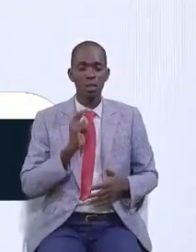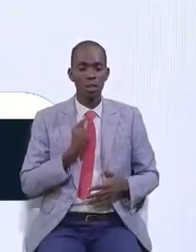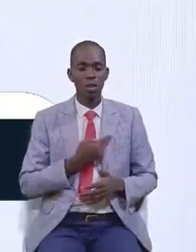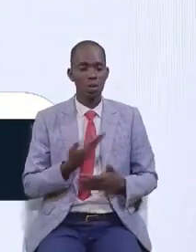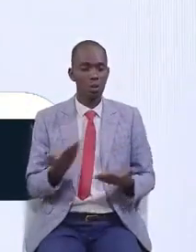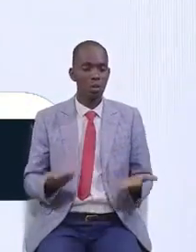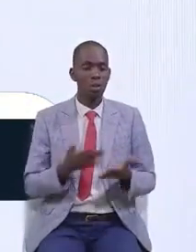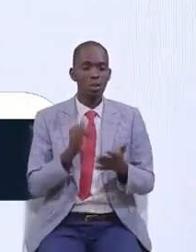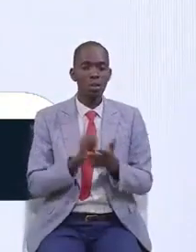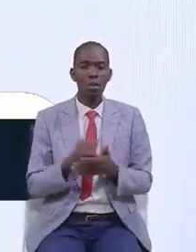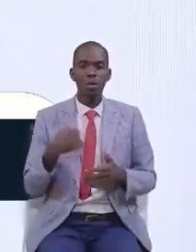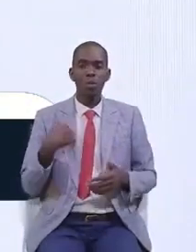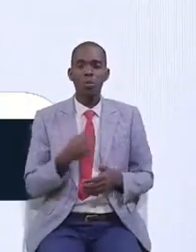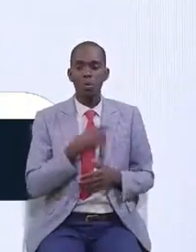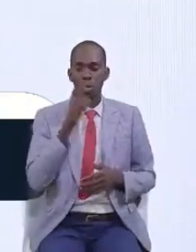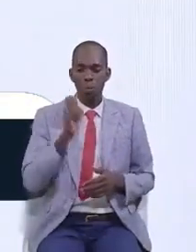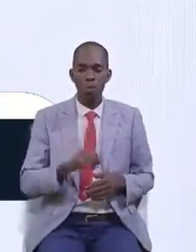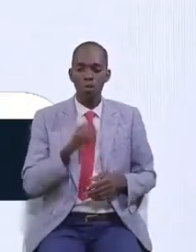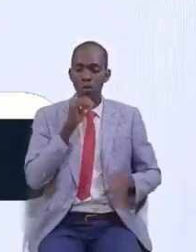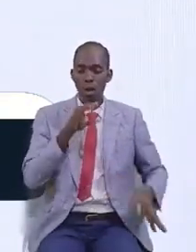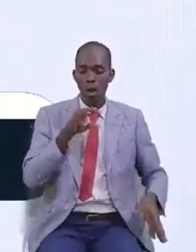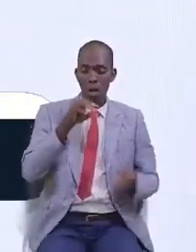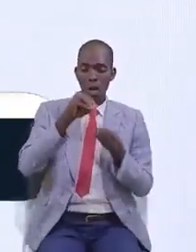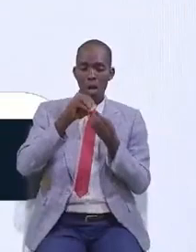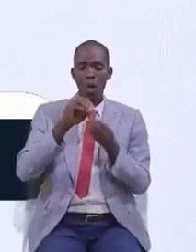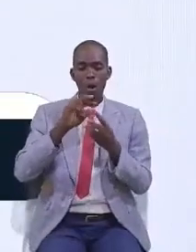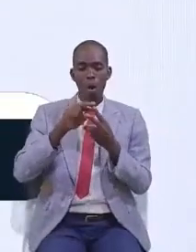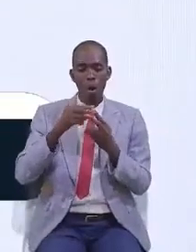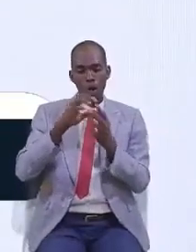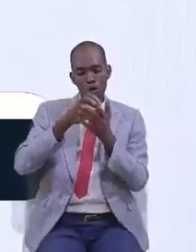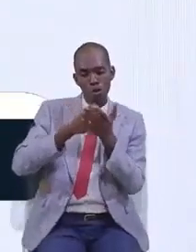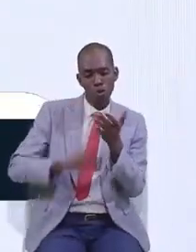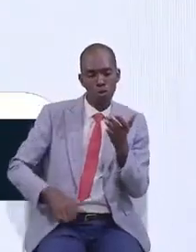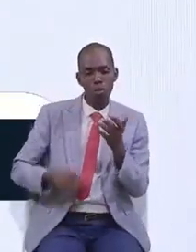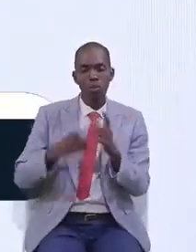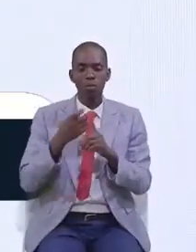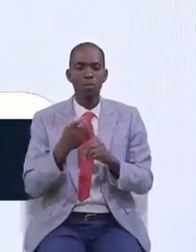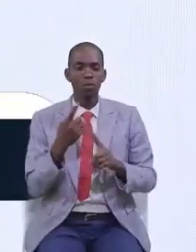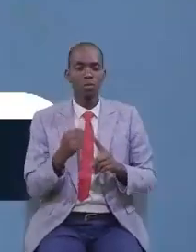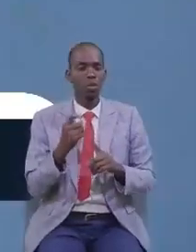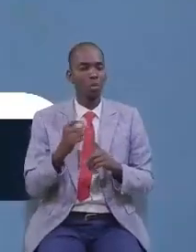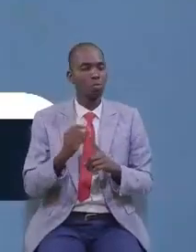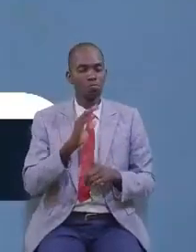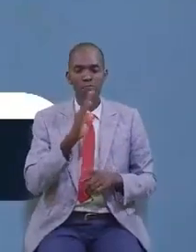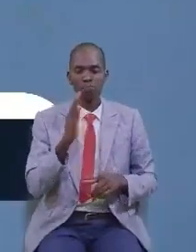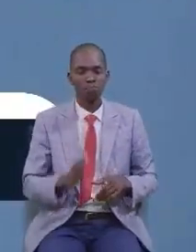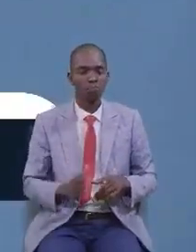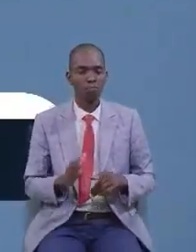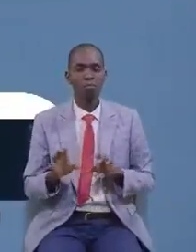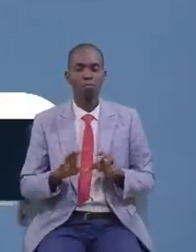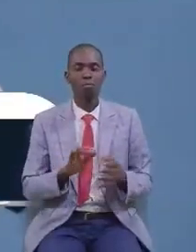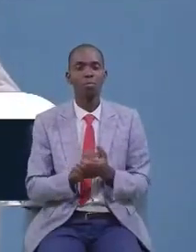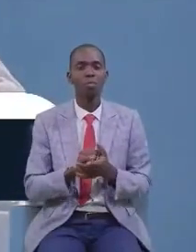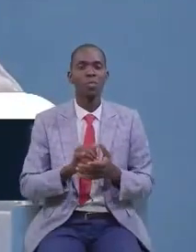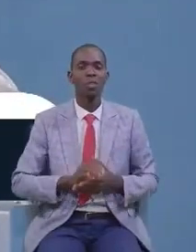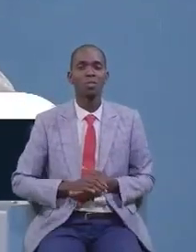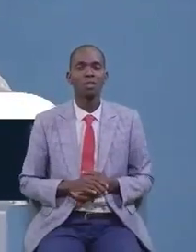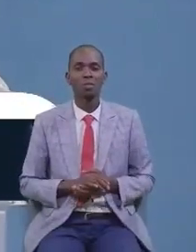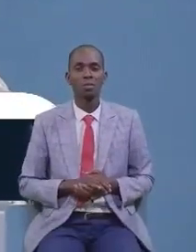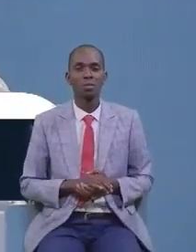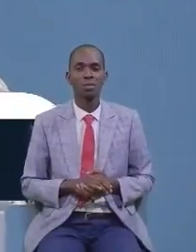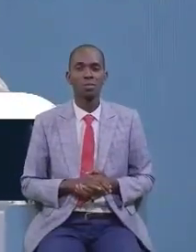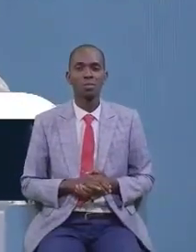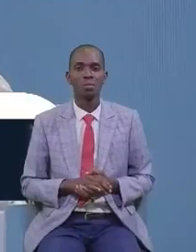not add to the word, we must not diminish or subtract from the word. వాక్యానికి మనం ఏమీ కలపకూడదని,